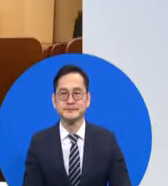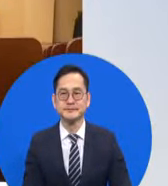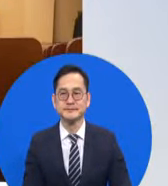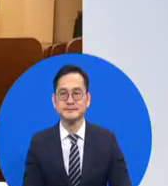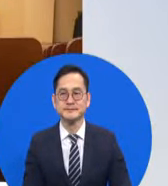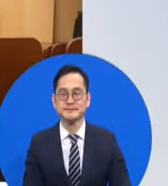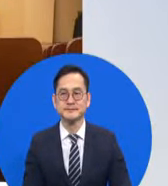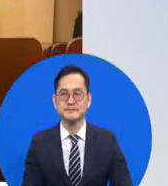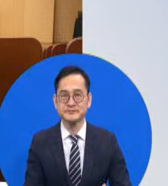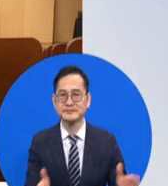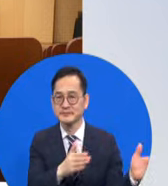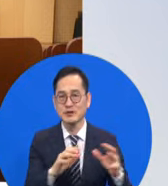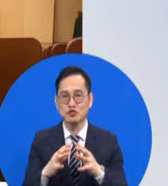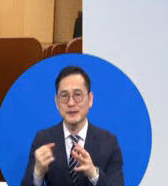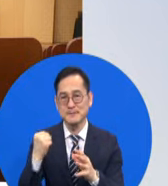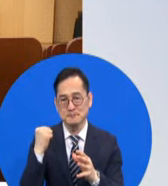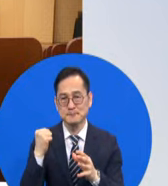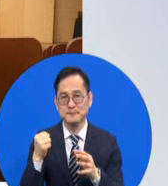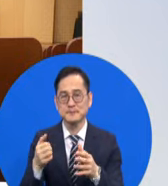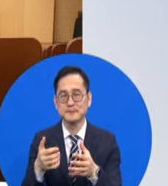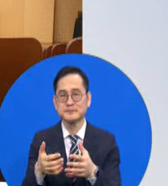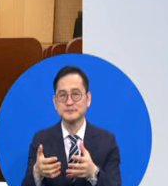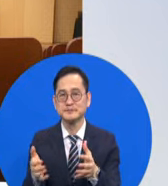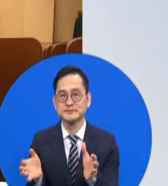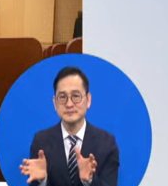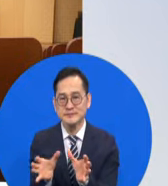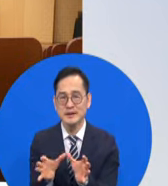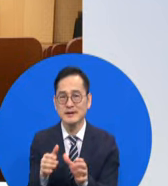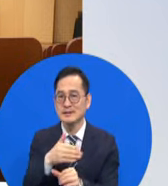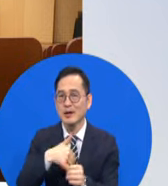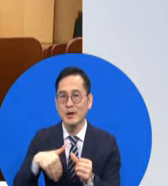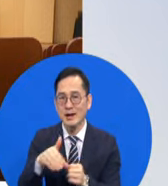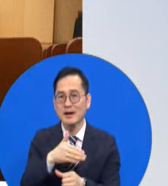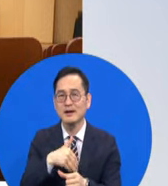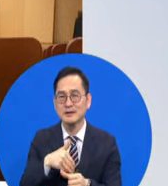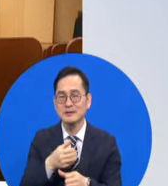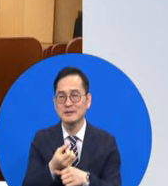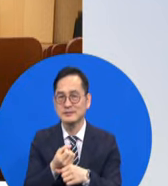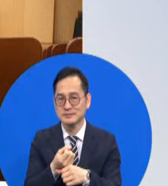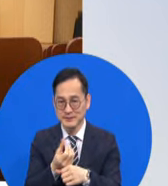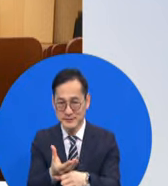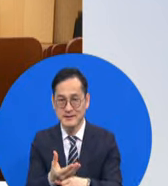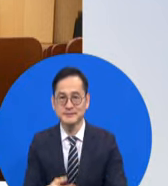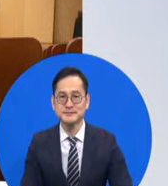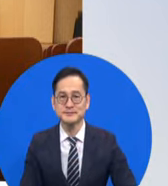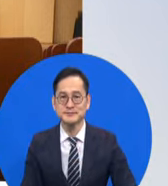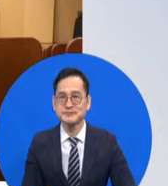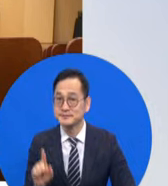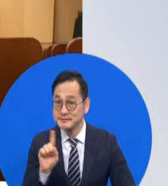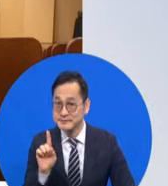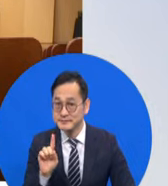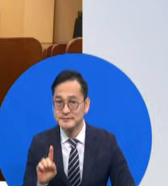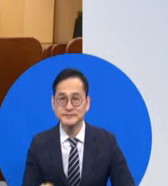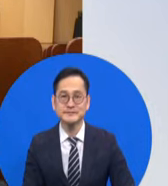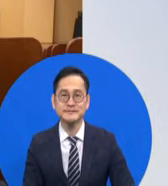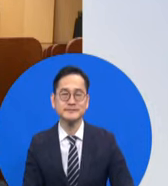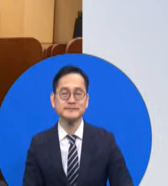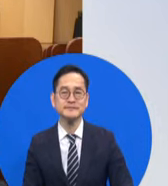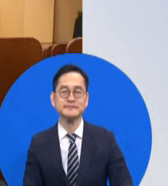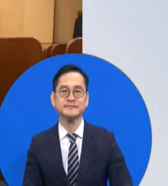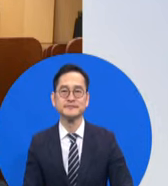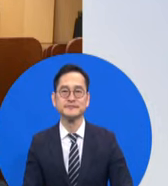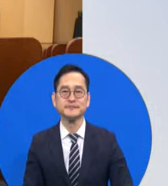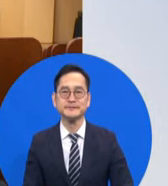예, 이번에는 국민의힘 상황실 연결하겠습니다. 국민의힘에는 이현재 기자가 나가 있습니다. 이 기자, 국민의힘 쪽 분위기 어떻습니까?